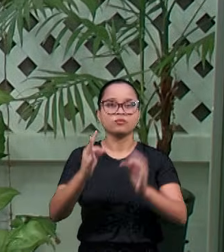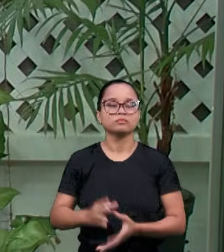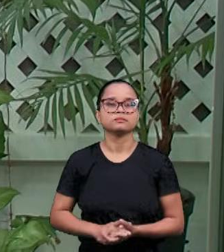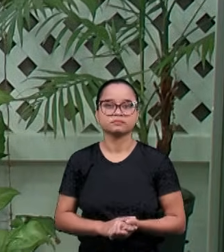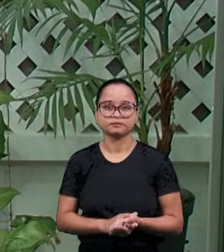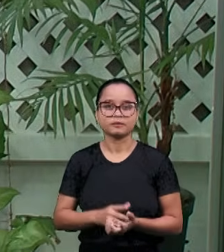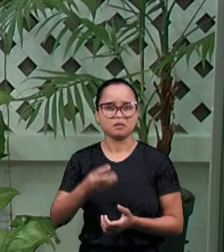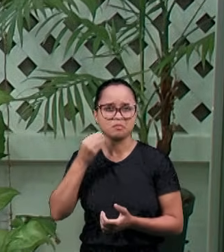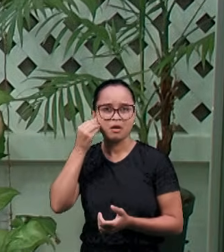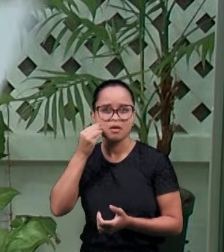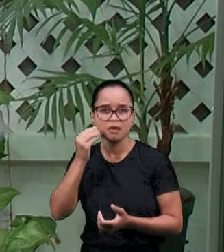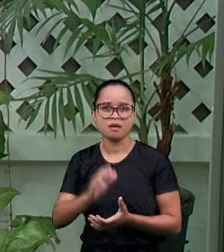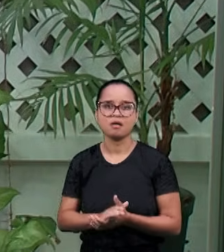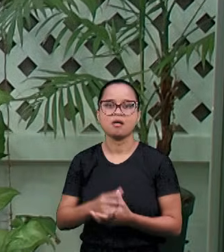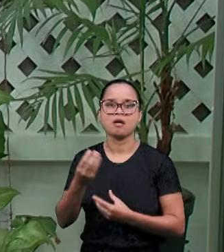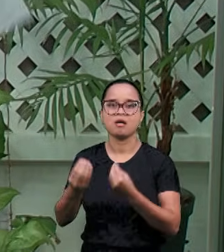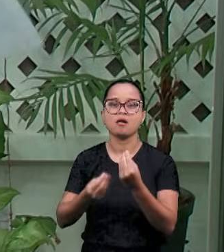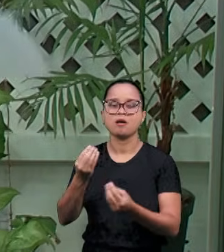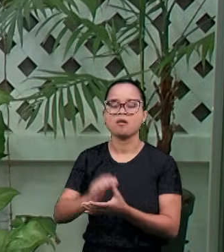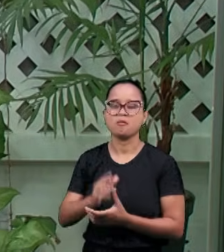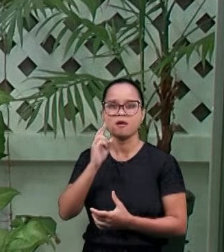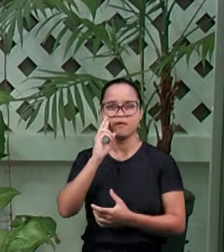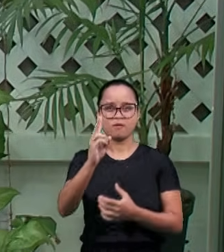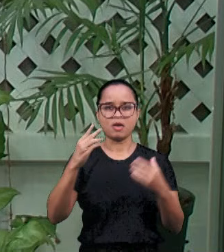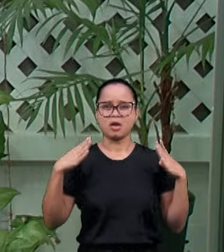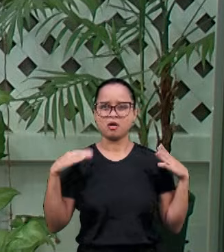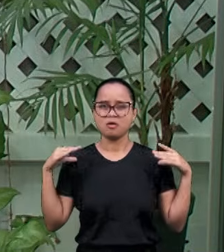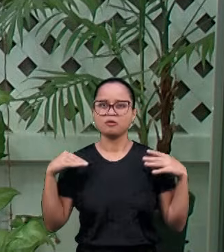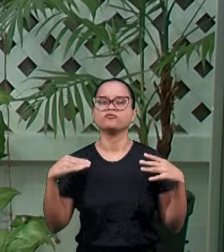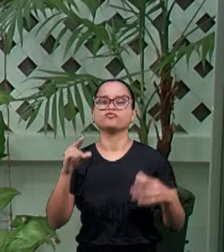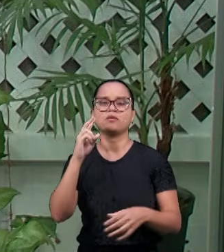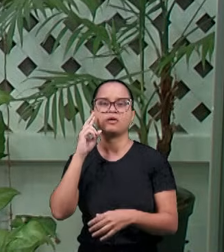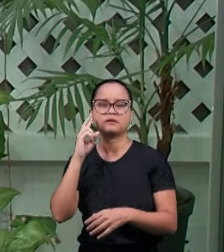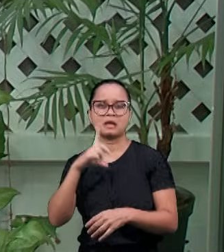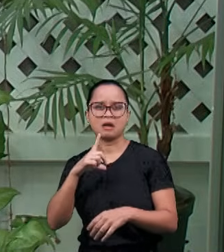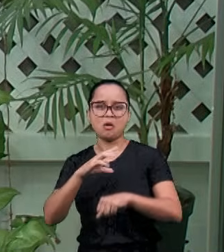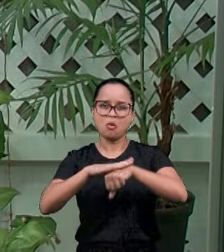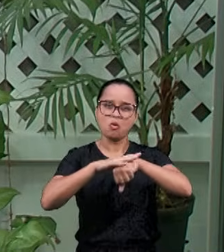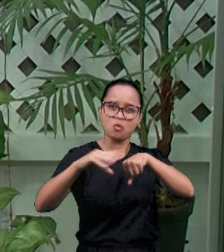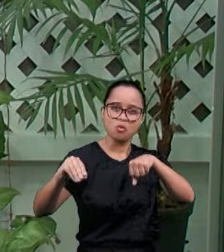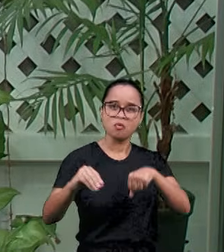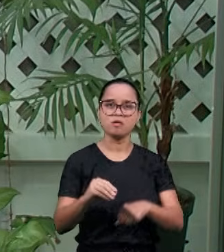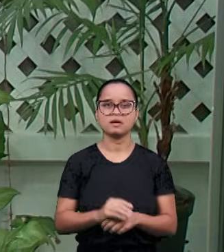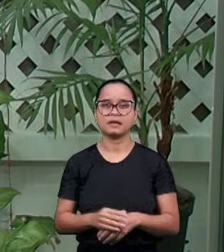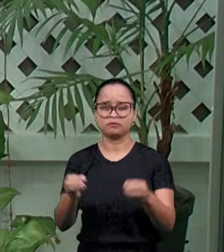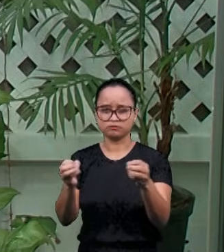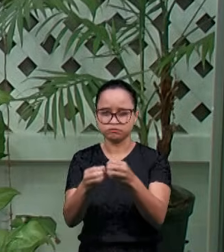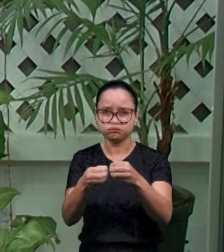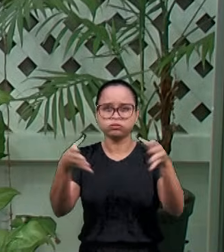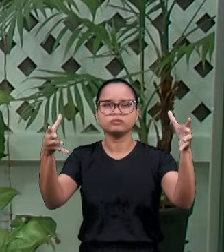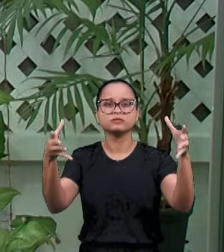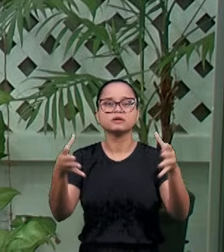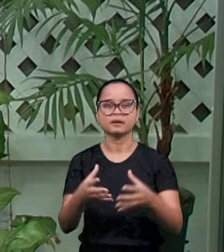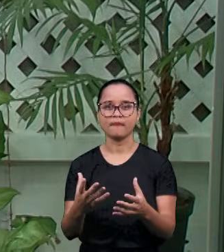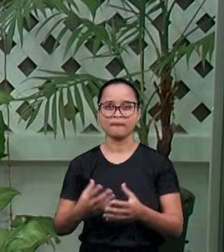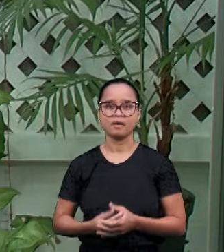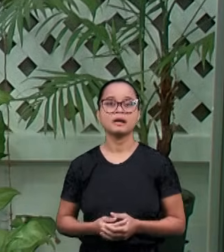cas de vision, d'anges, de guérison, des signes, des merveilles.